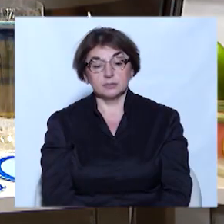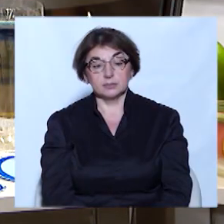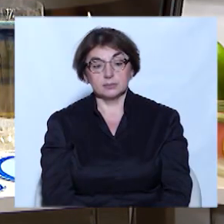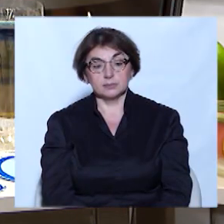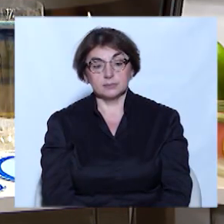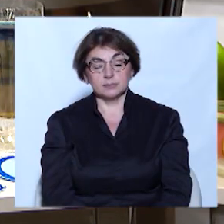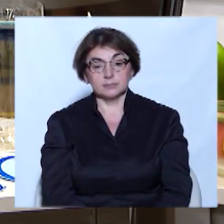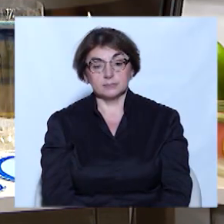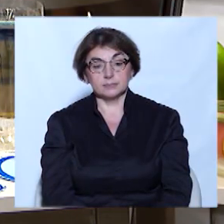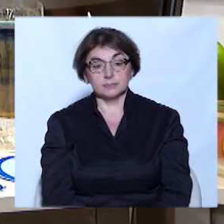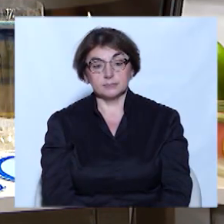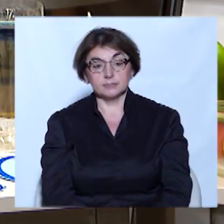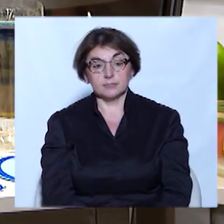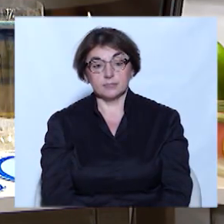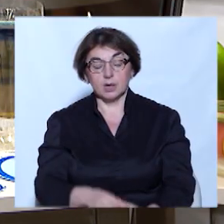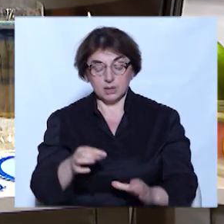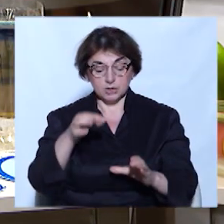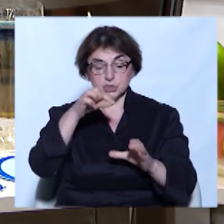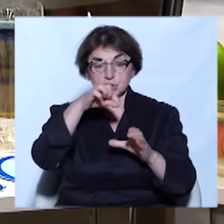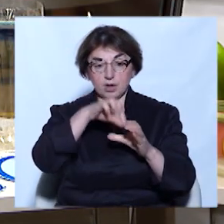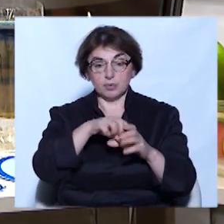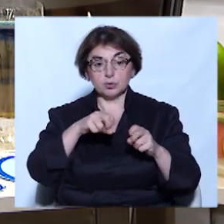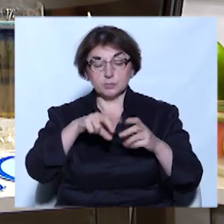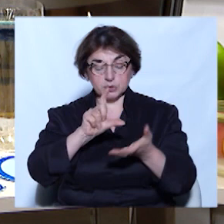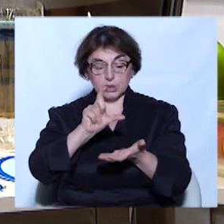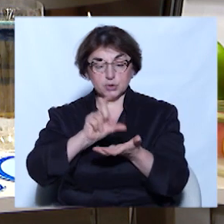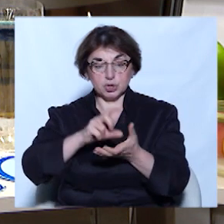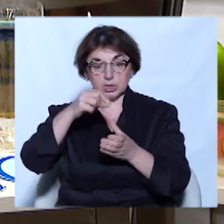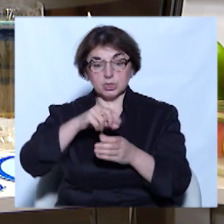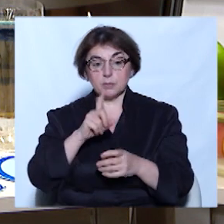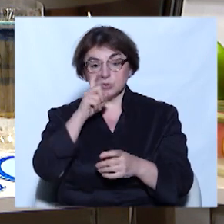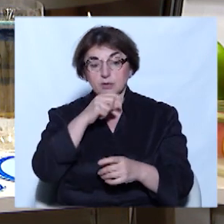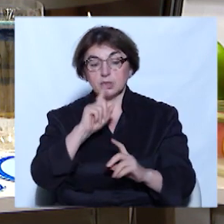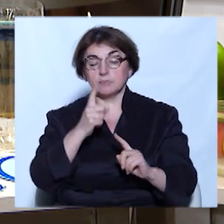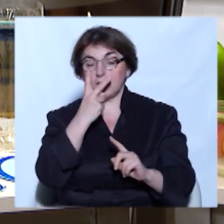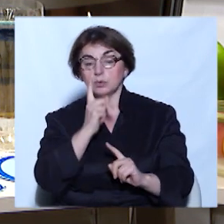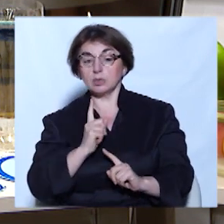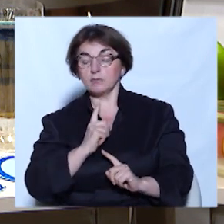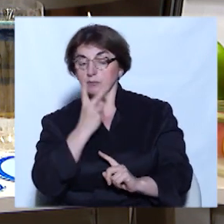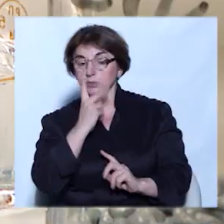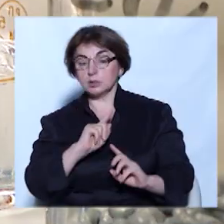კარგად. მოვათავსოთ მჟავაში და დავაკვირდეთ რა მოხდება.